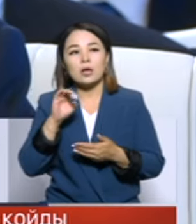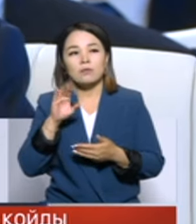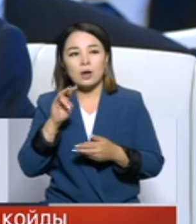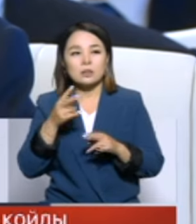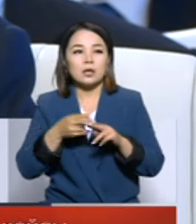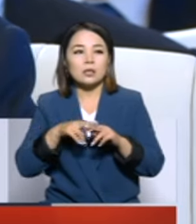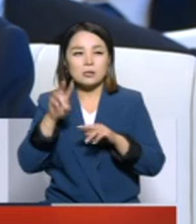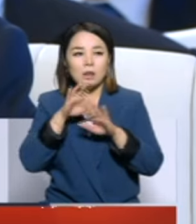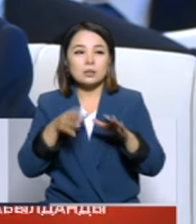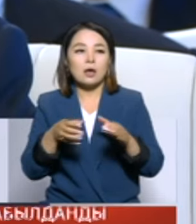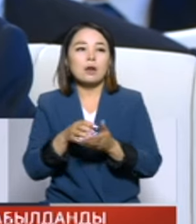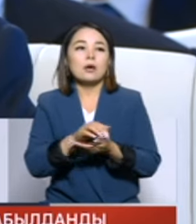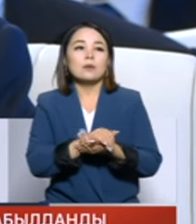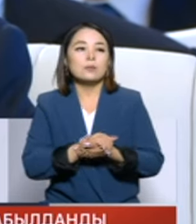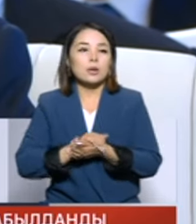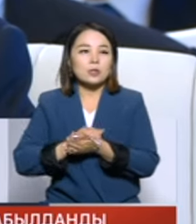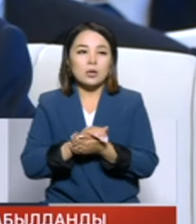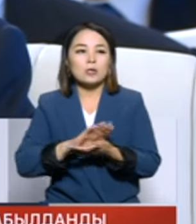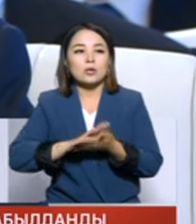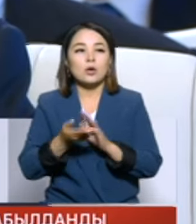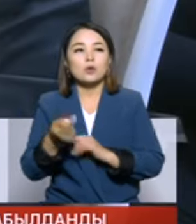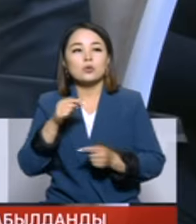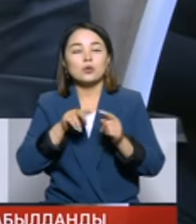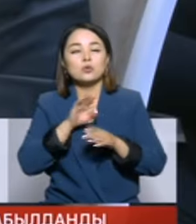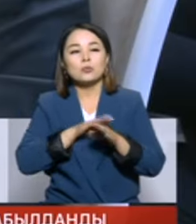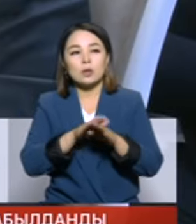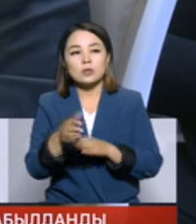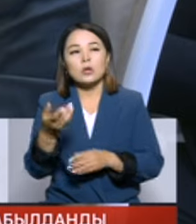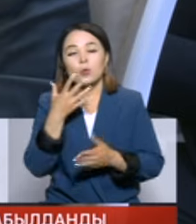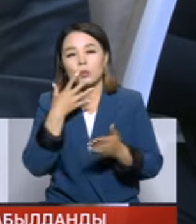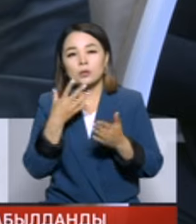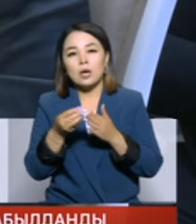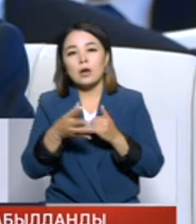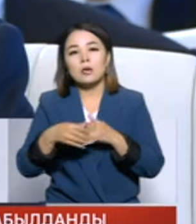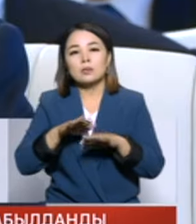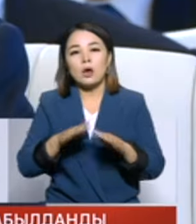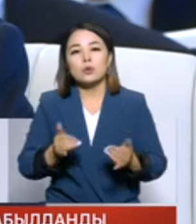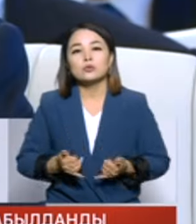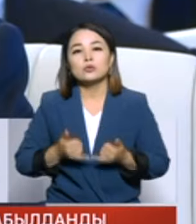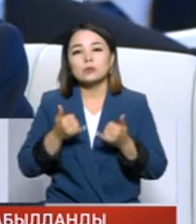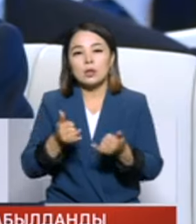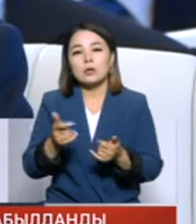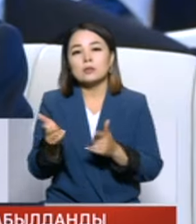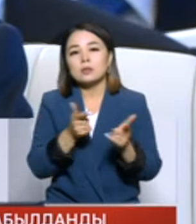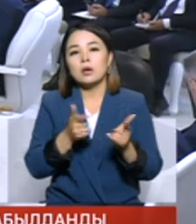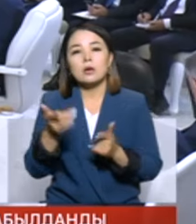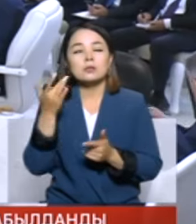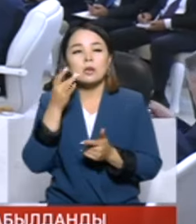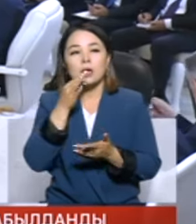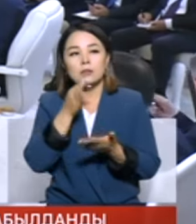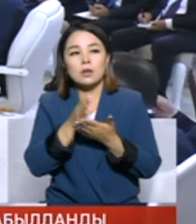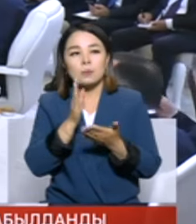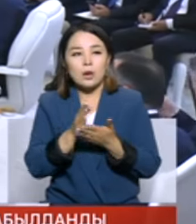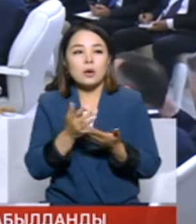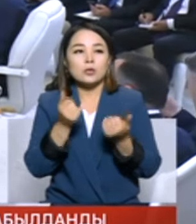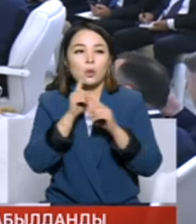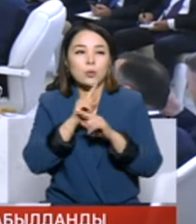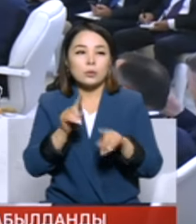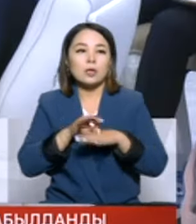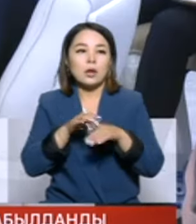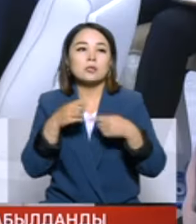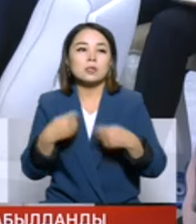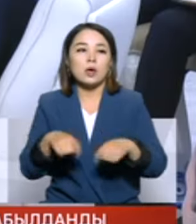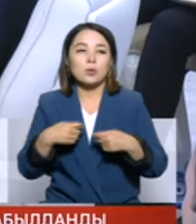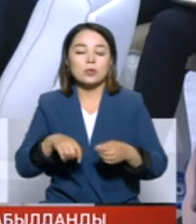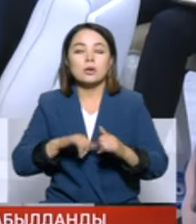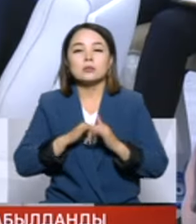арасында бейбіт келіссөздер жүргізу үшін өз алаңымызды ұсынуға әрдайым дайынбыз. Тағы бір өзекті мәселе